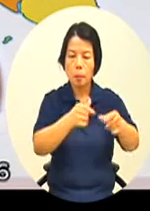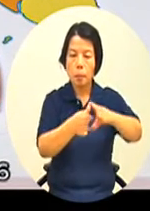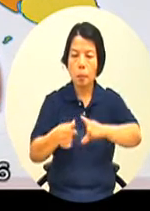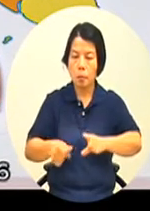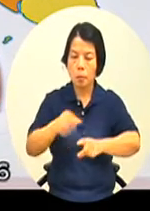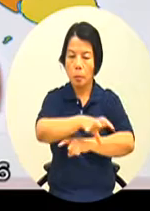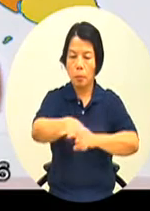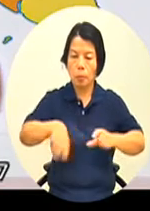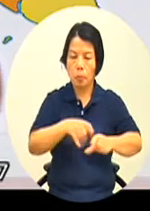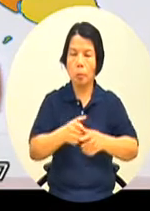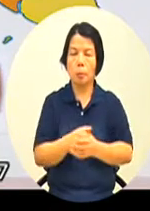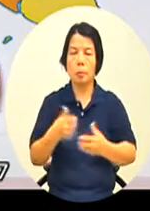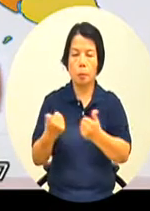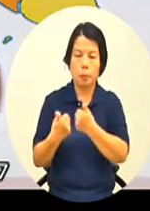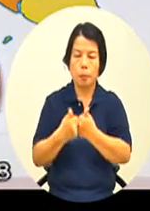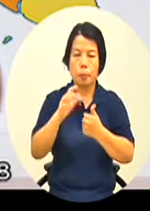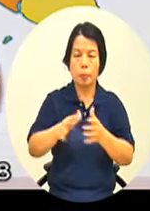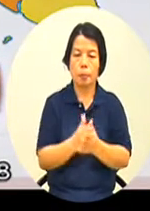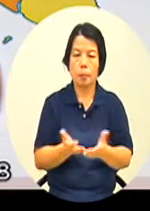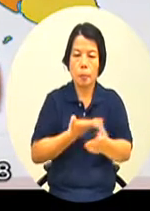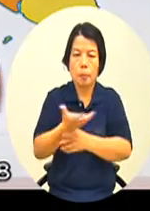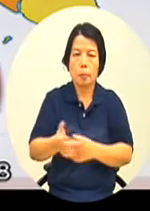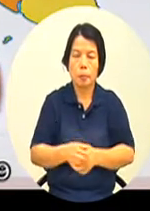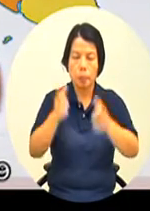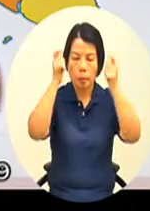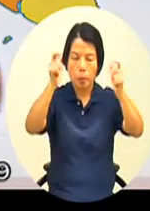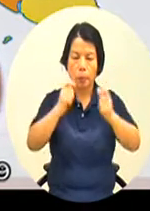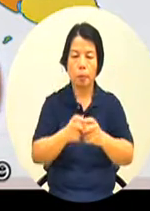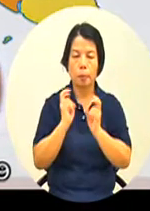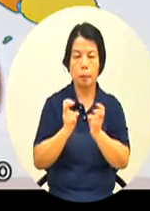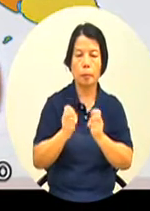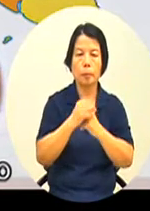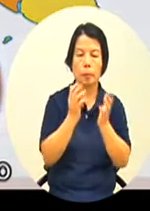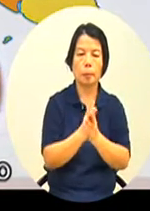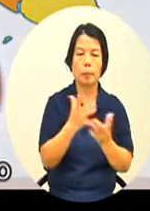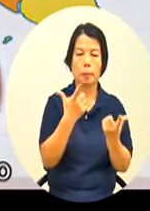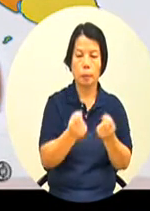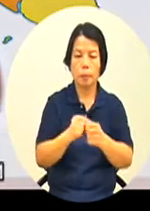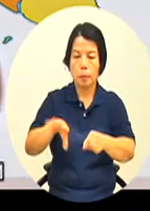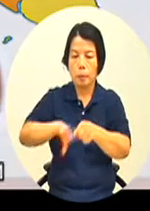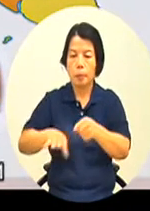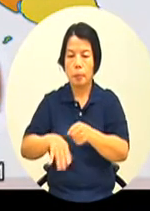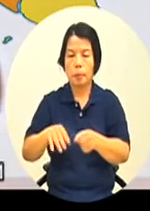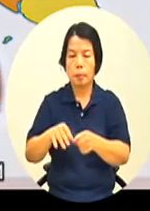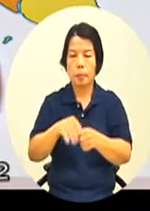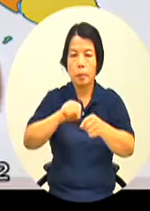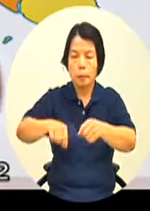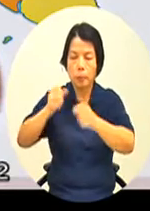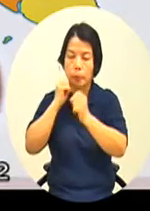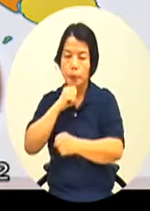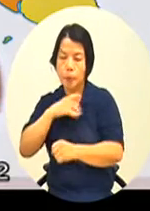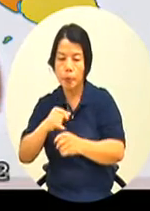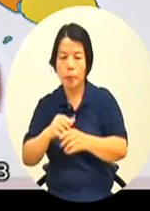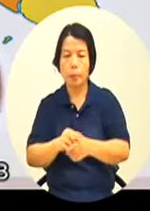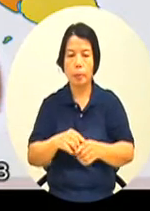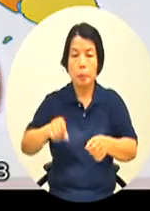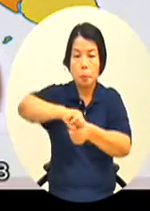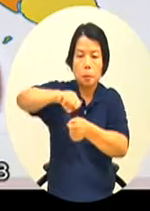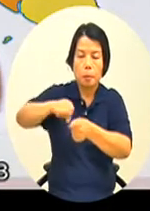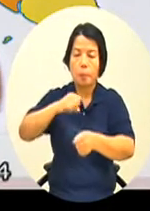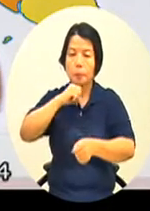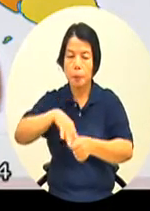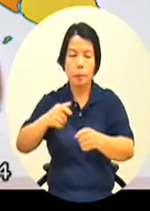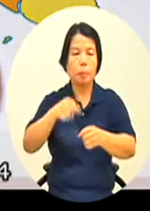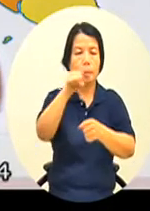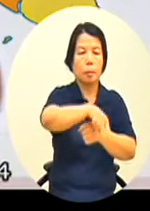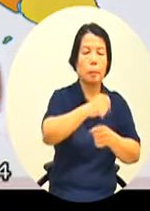会议，达成高捷北延台南、南延屏东以及共同推动区域观光